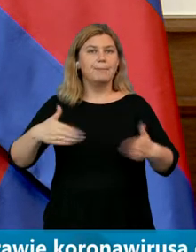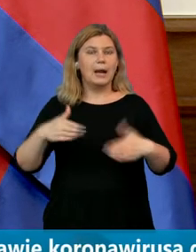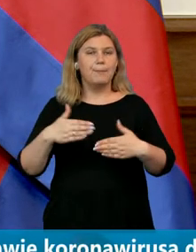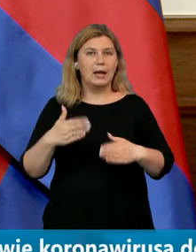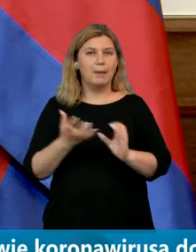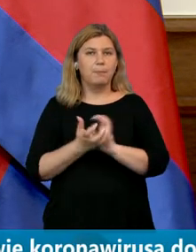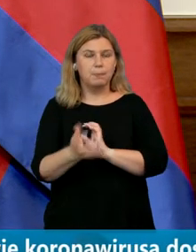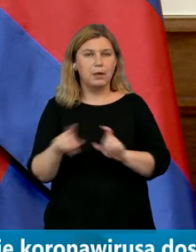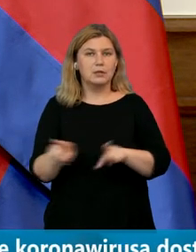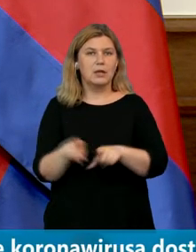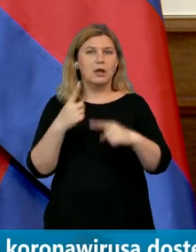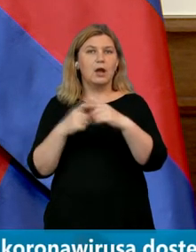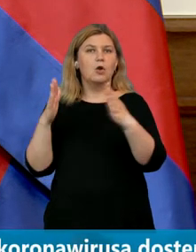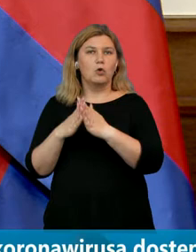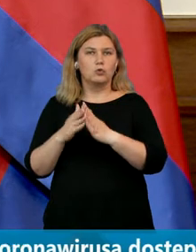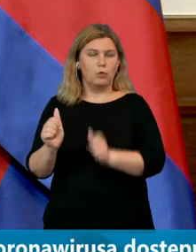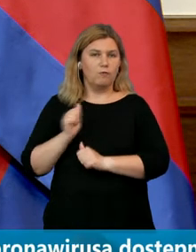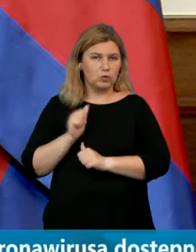Kościołem Garnizonowym.